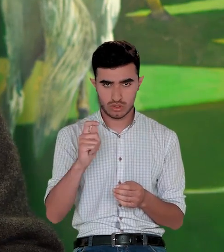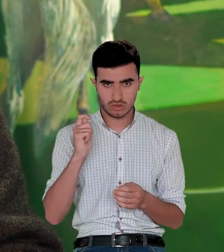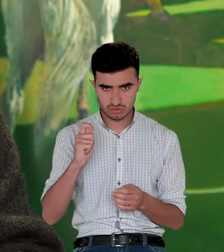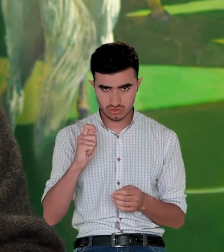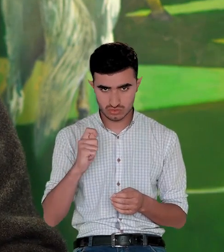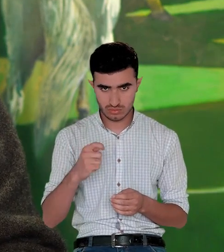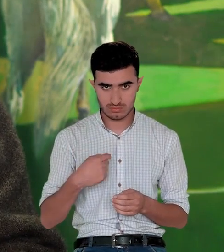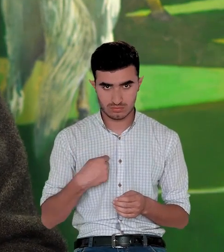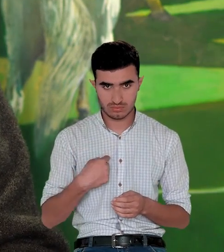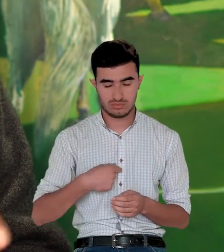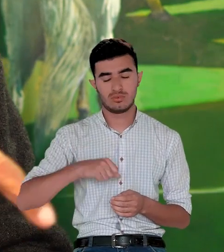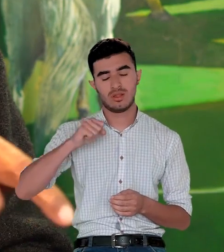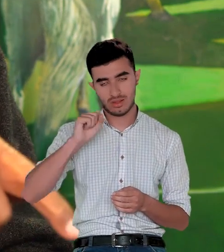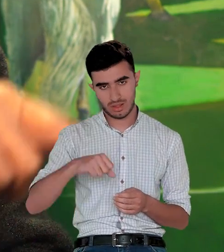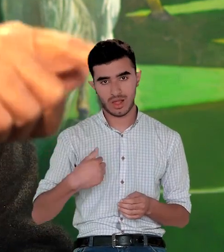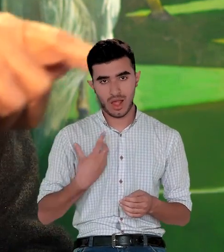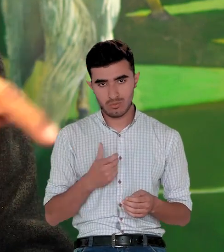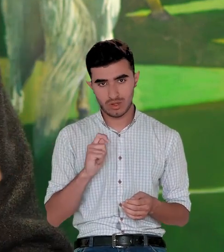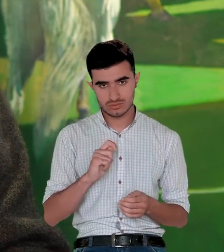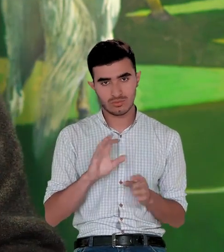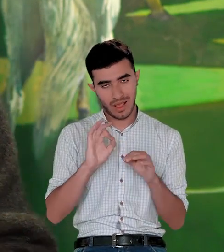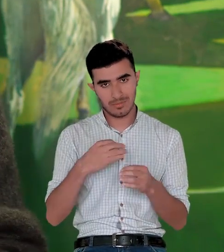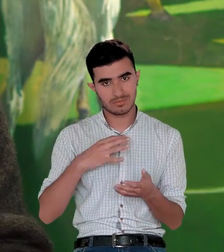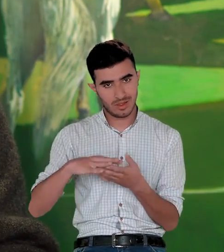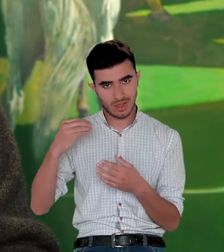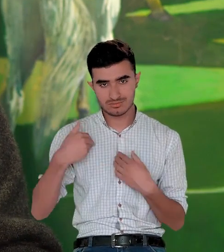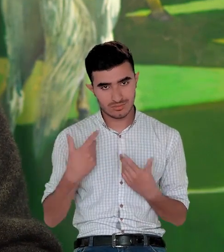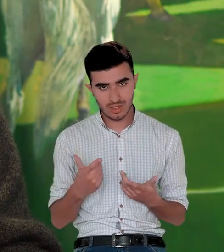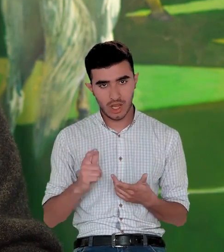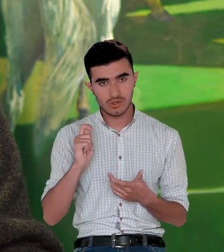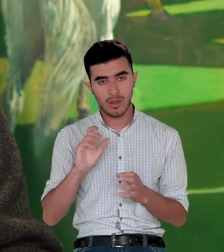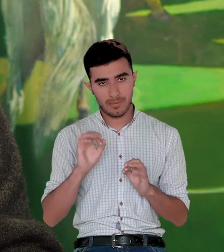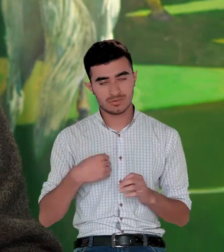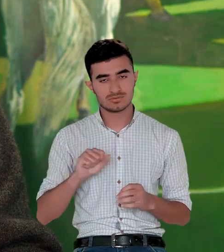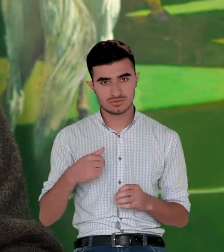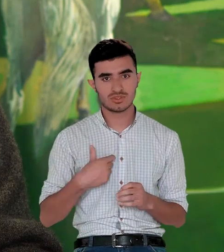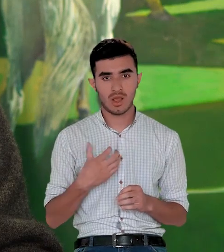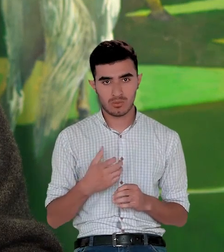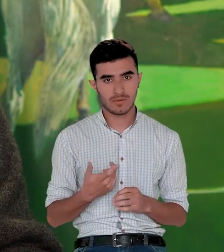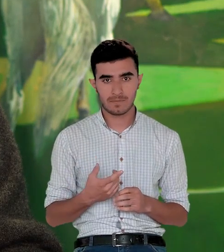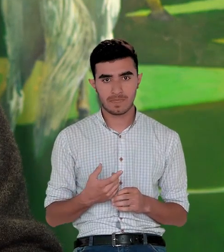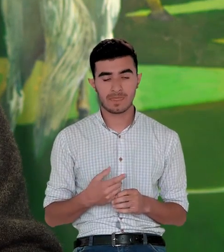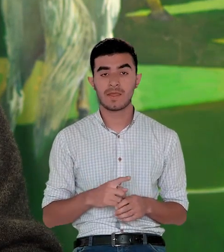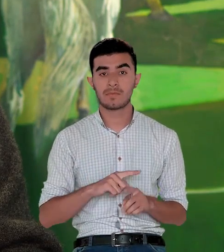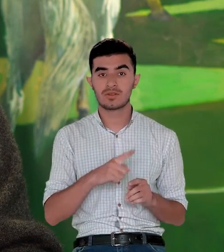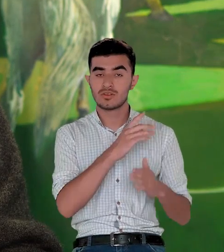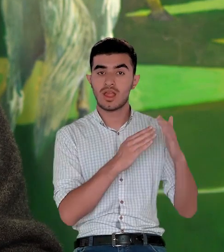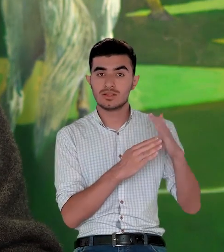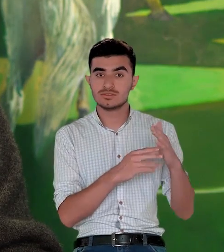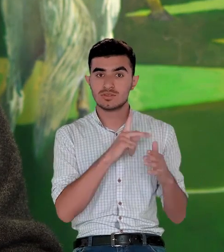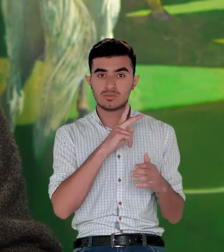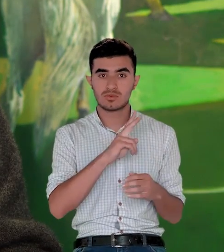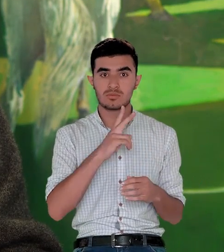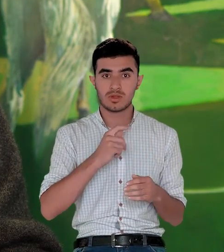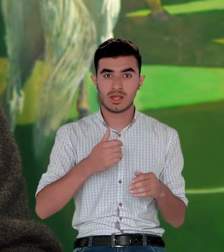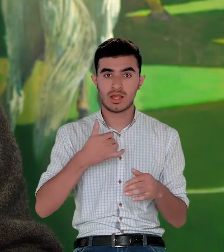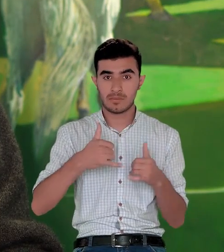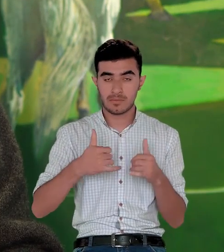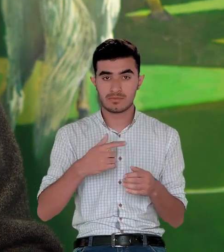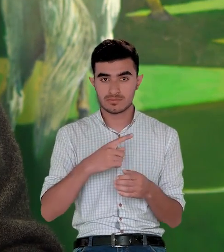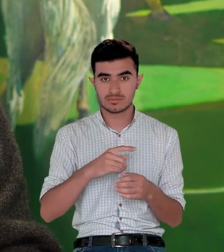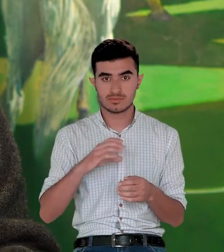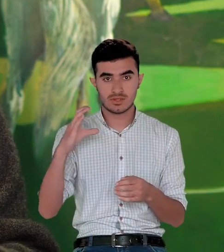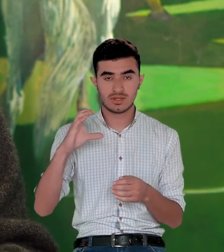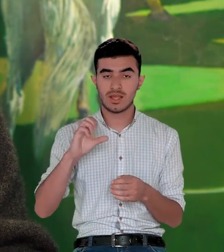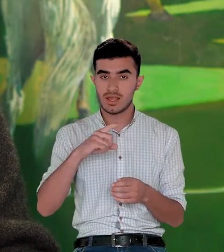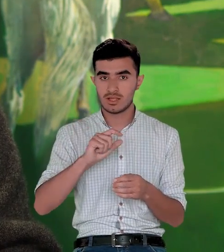کہتے ہیں ایسے گئے گزر کے پھر واپس آئے, مجھے کہنے لگے کہ تم نوکری کرنی ہے.